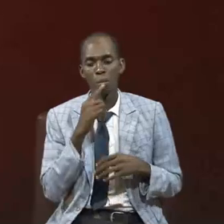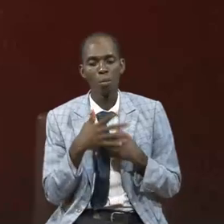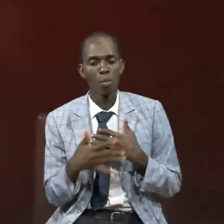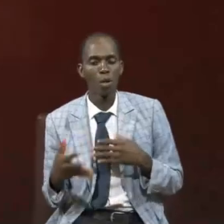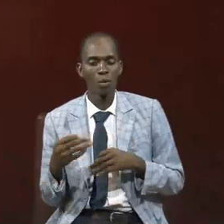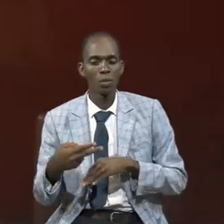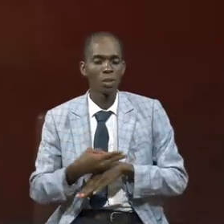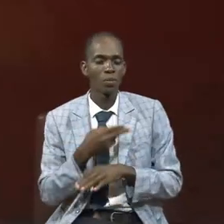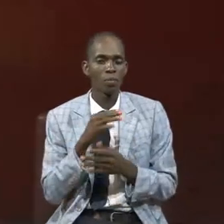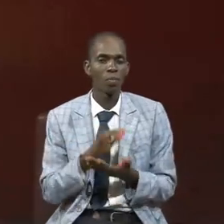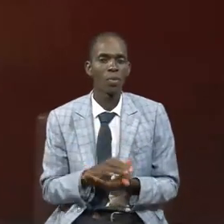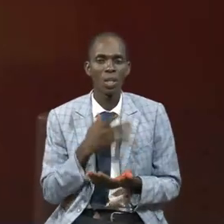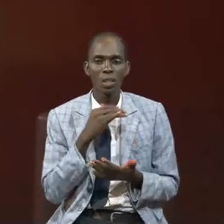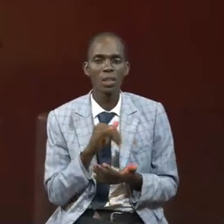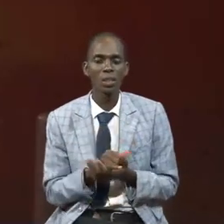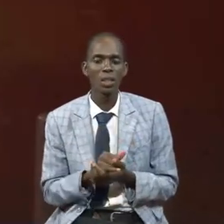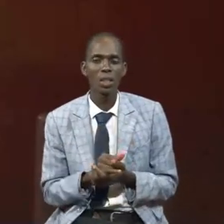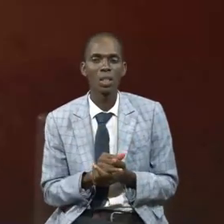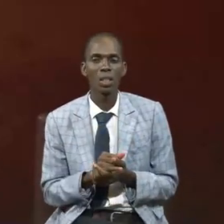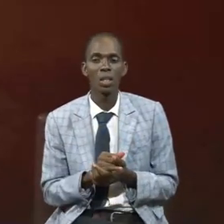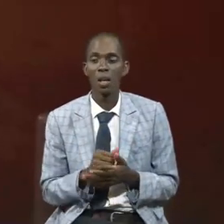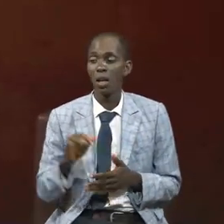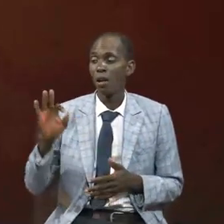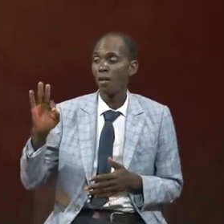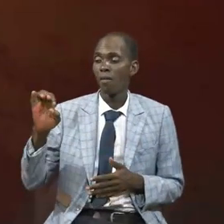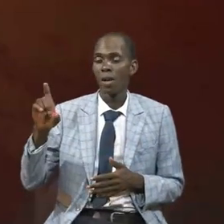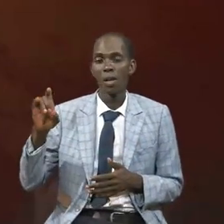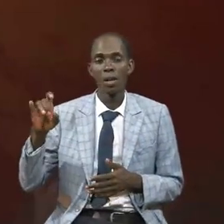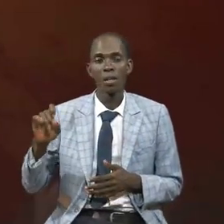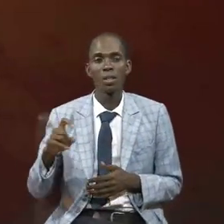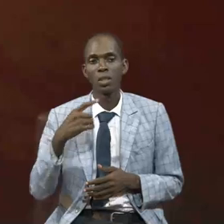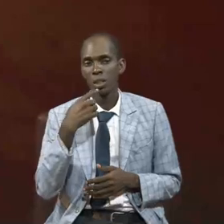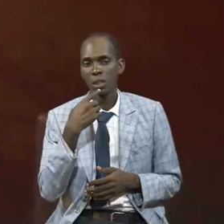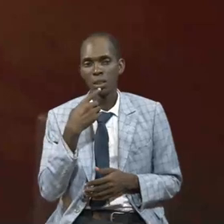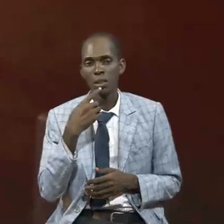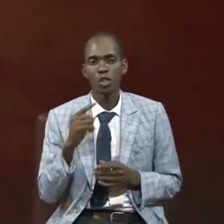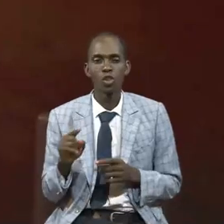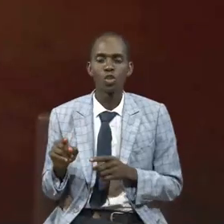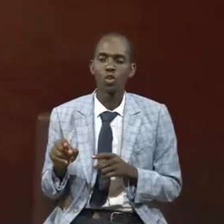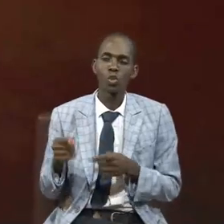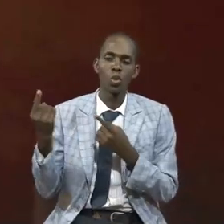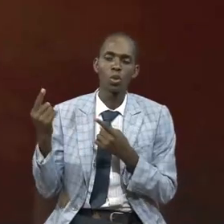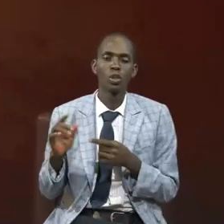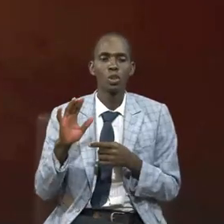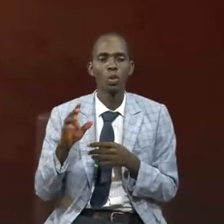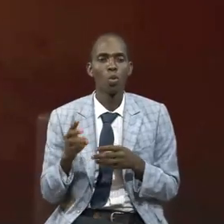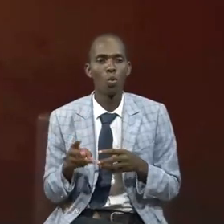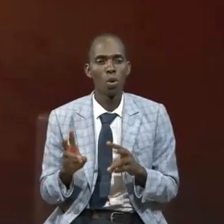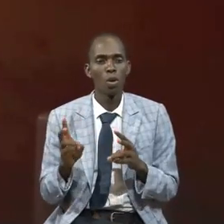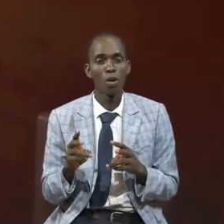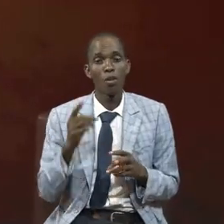lavé, être sauvé, et que Félix est effrayé, dit, pour le moment, retire-toi.